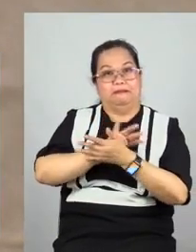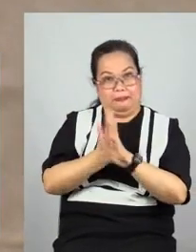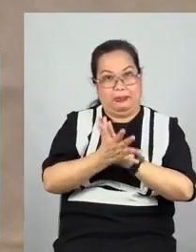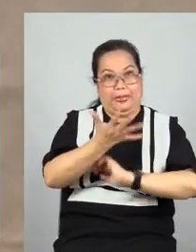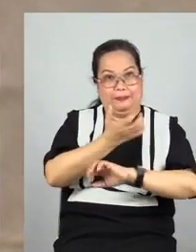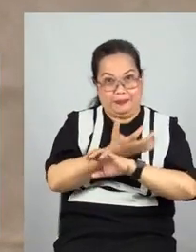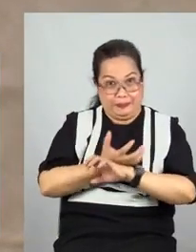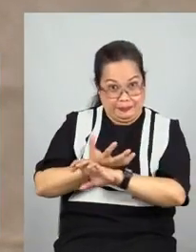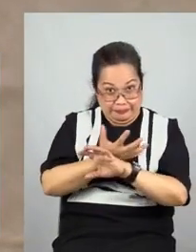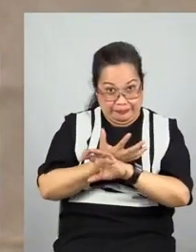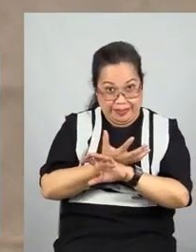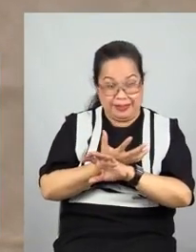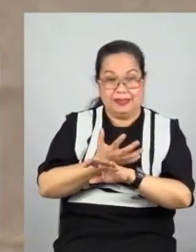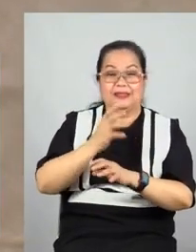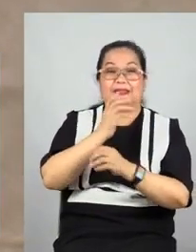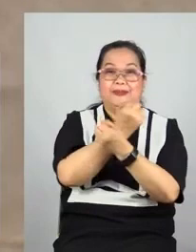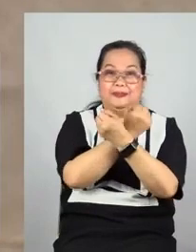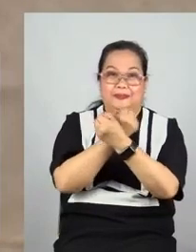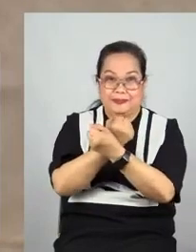so that